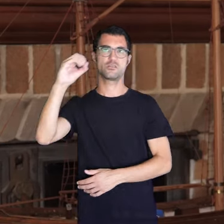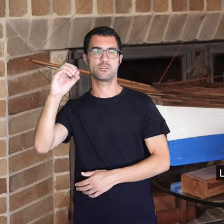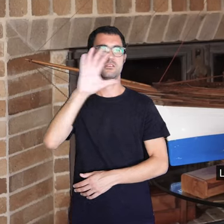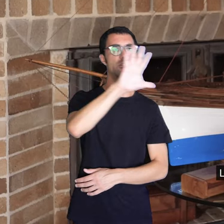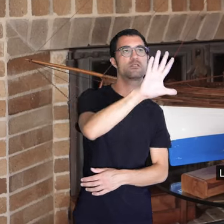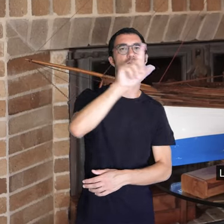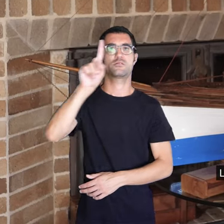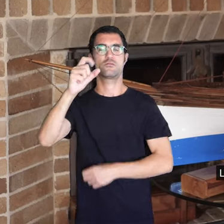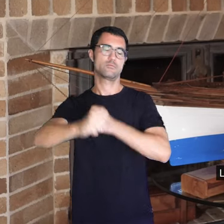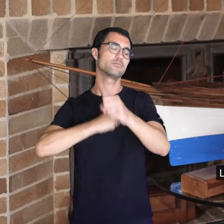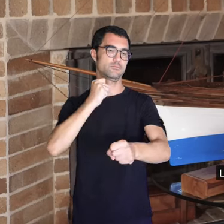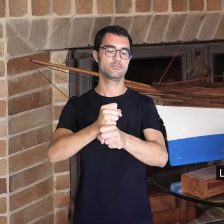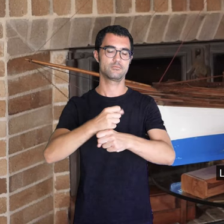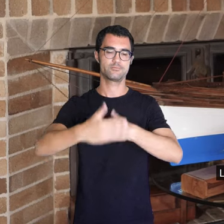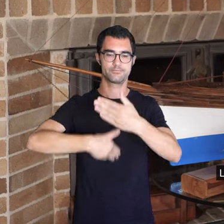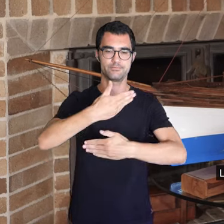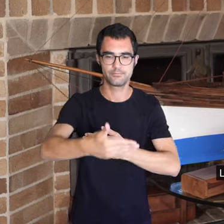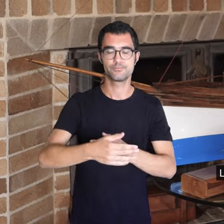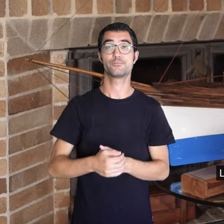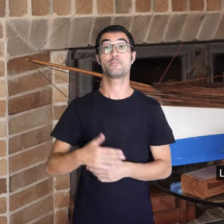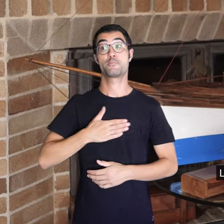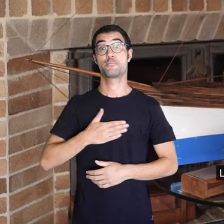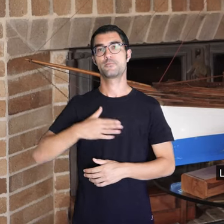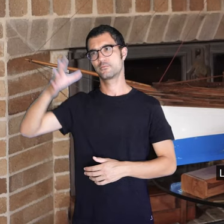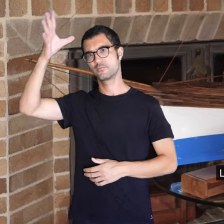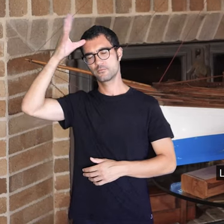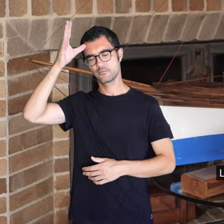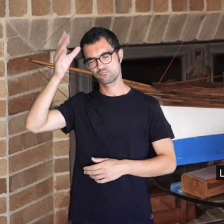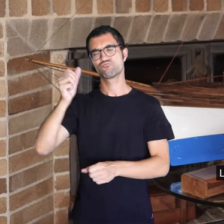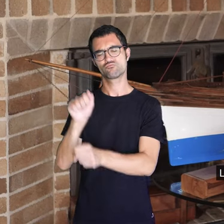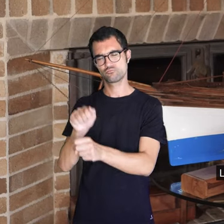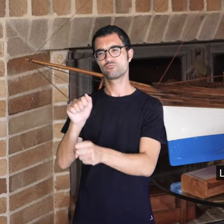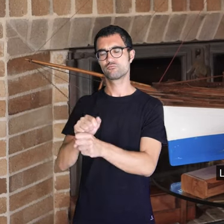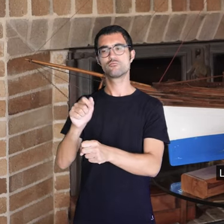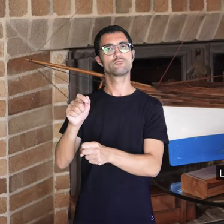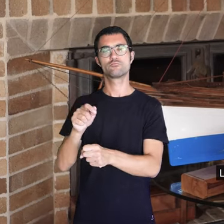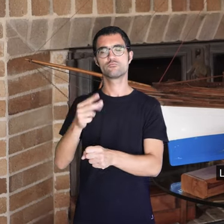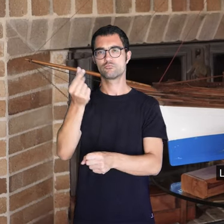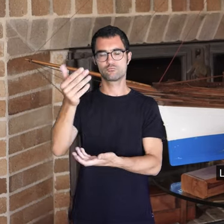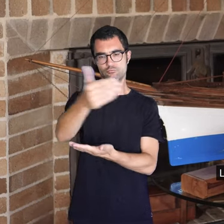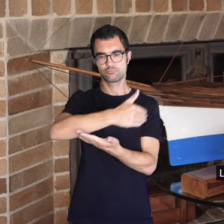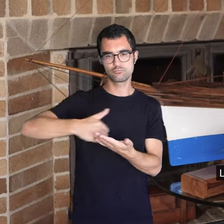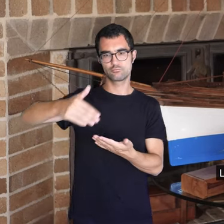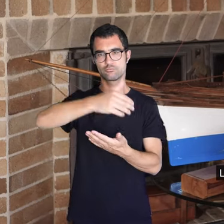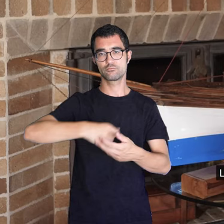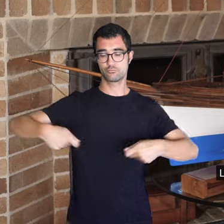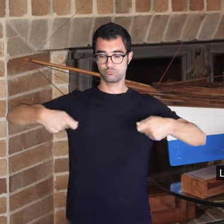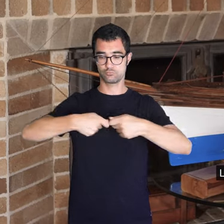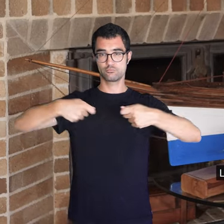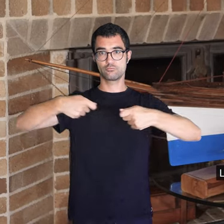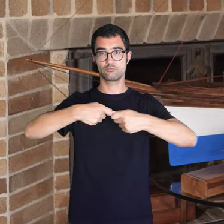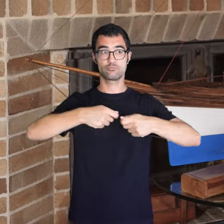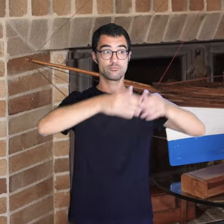50 o 51, i després mon pare va continuar i associat, crec, també amb una altra